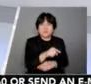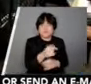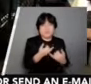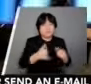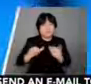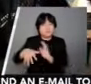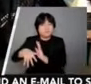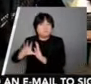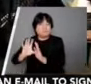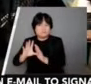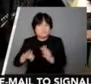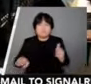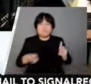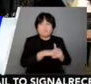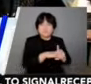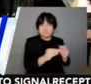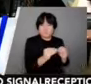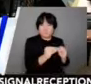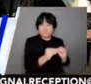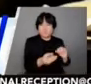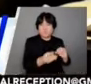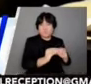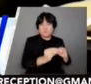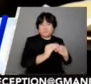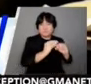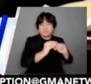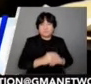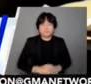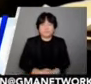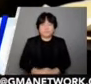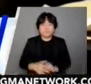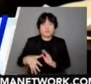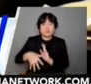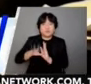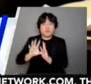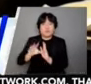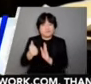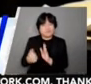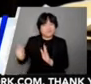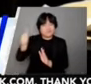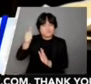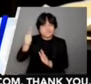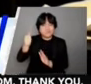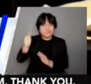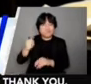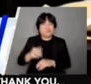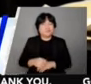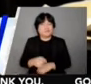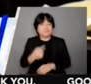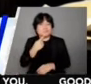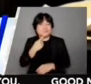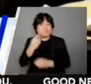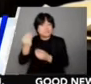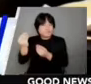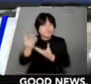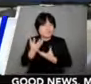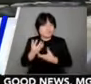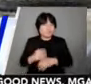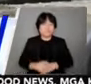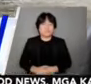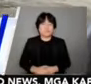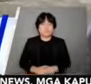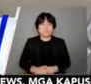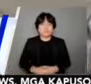Alin Wu. Ayon kay COMELEC Chairman George Garcia sa panayam ng Super Radio DZBB, walang kinalaman ang reklamo nila sa